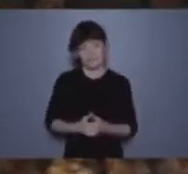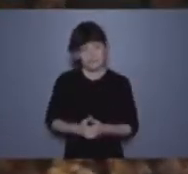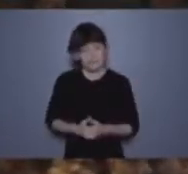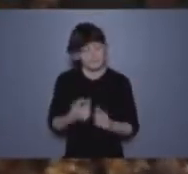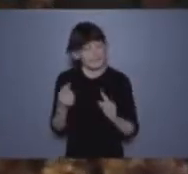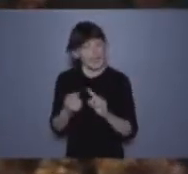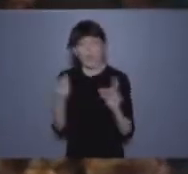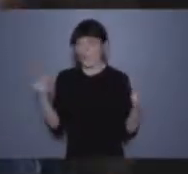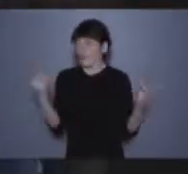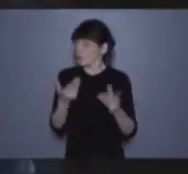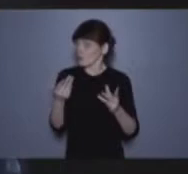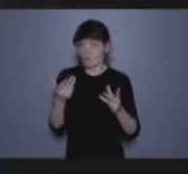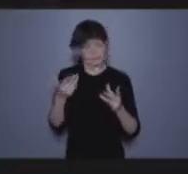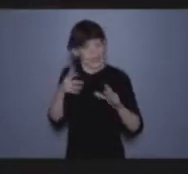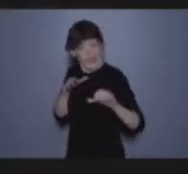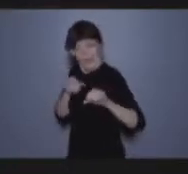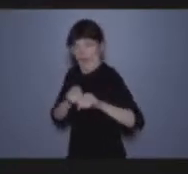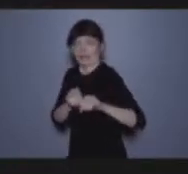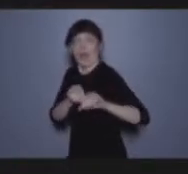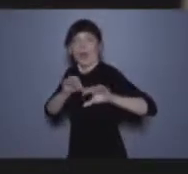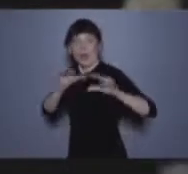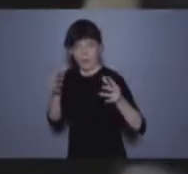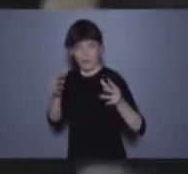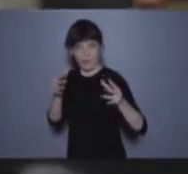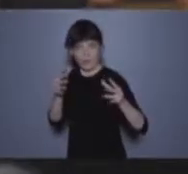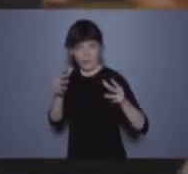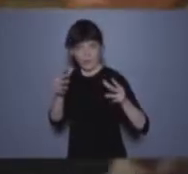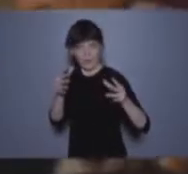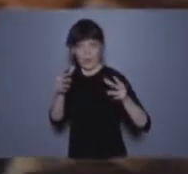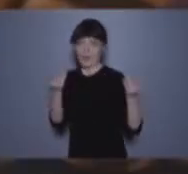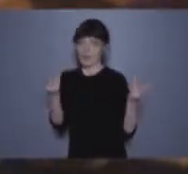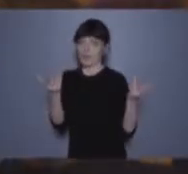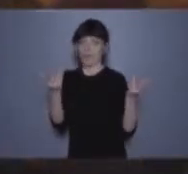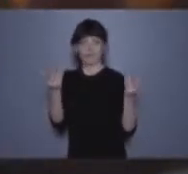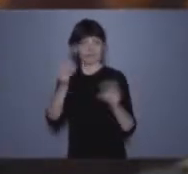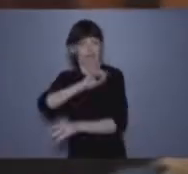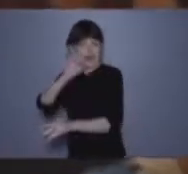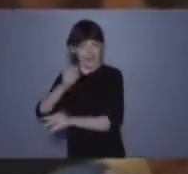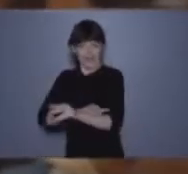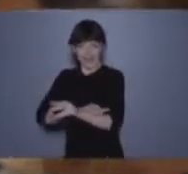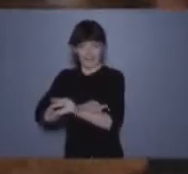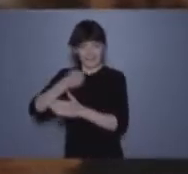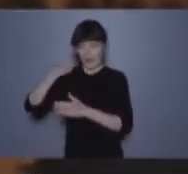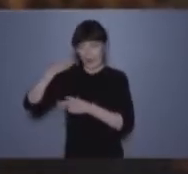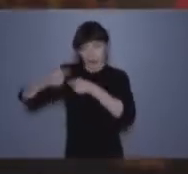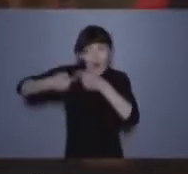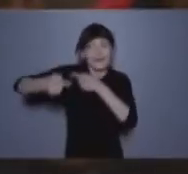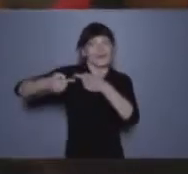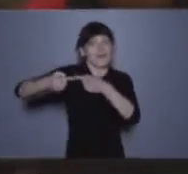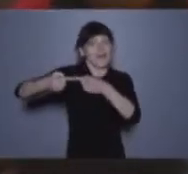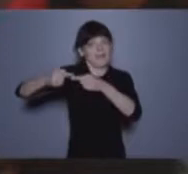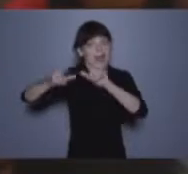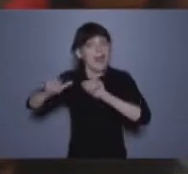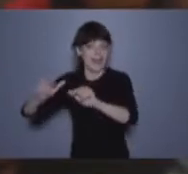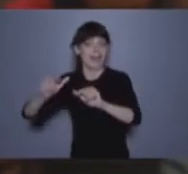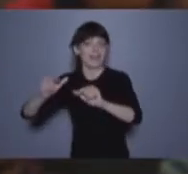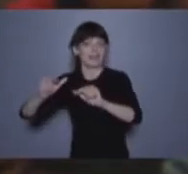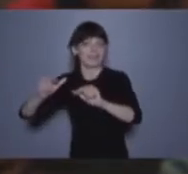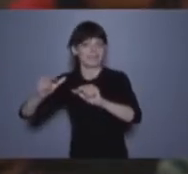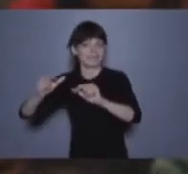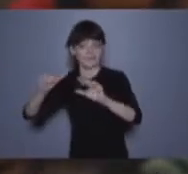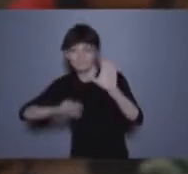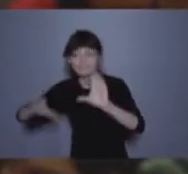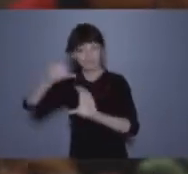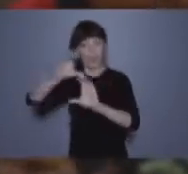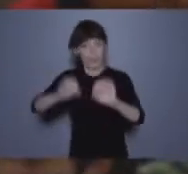rattraper par de la production d'énergie renouvelable l'énergie dont nous ne disposerons pas. Nous avons besoin des milliers d'employés des